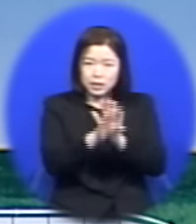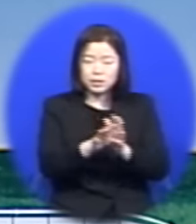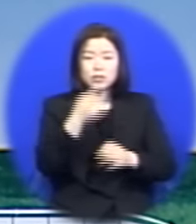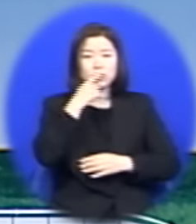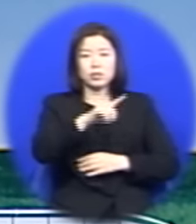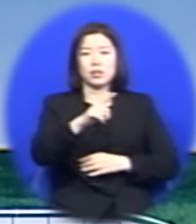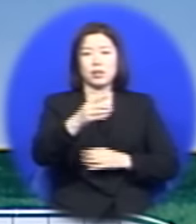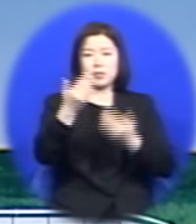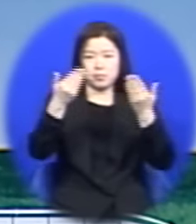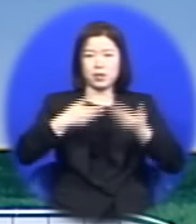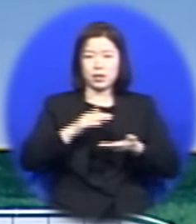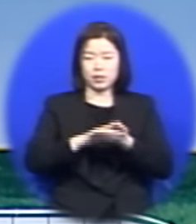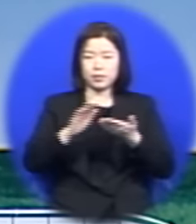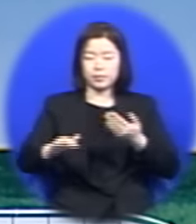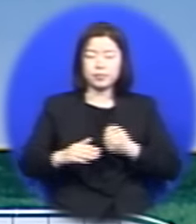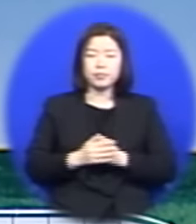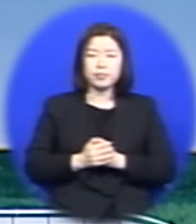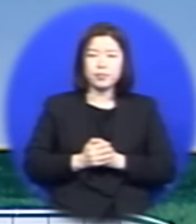하더라.